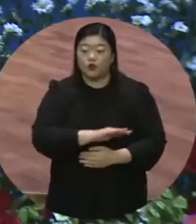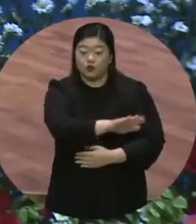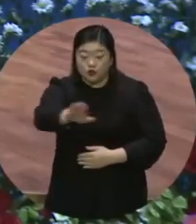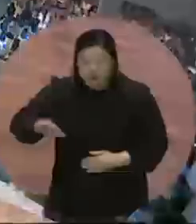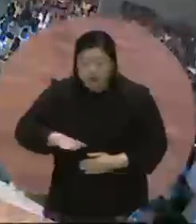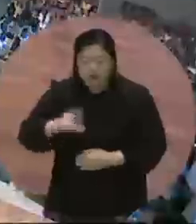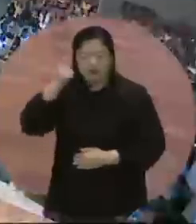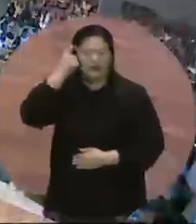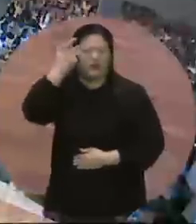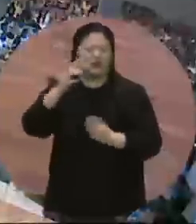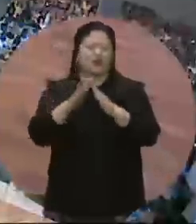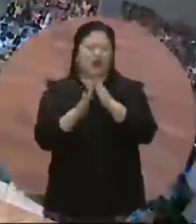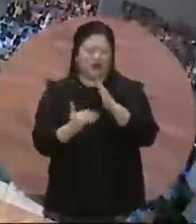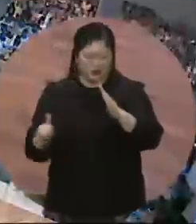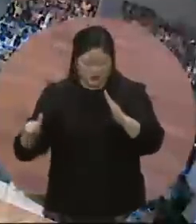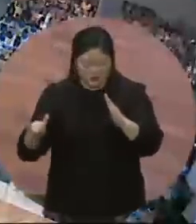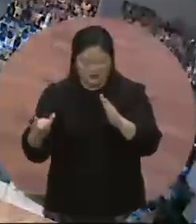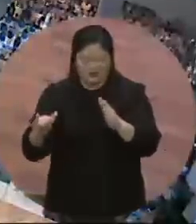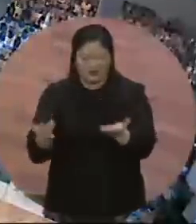가족입니다.